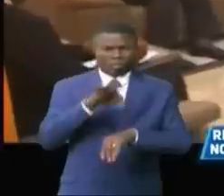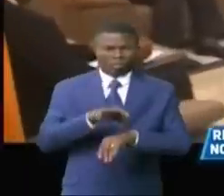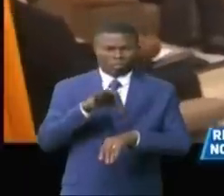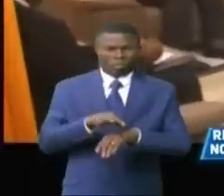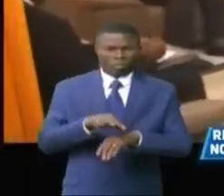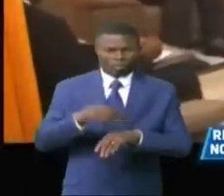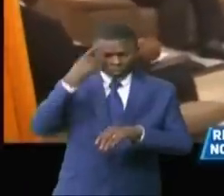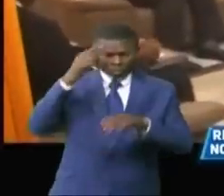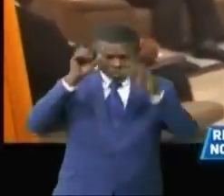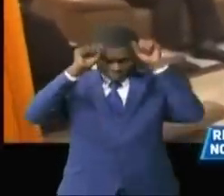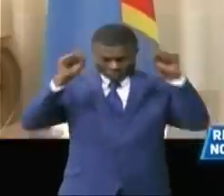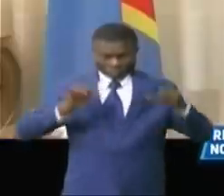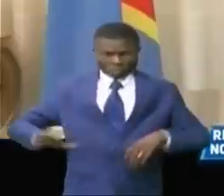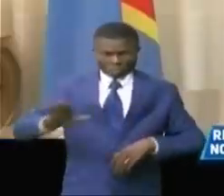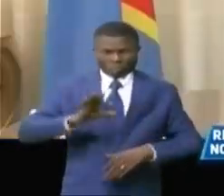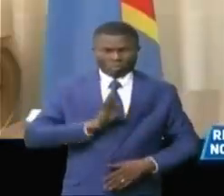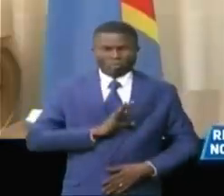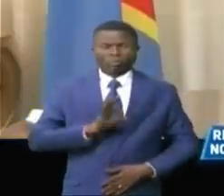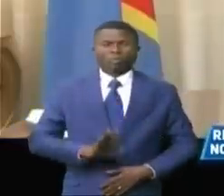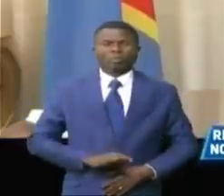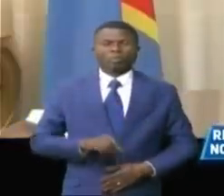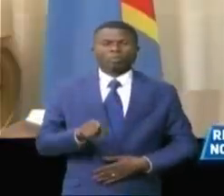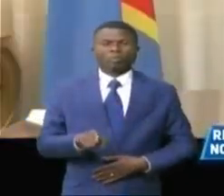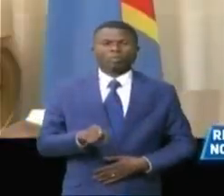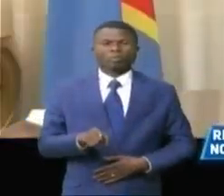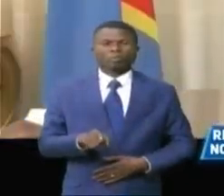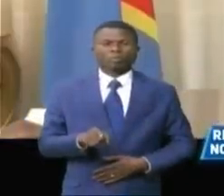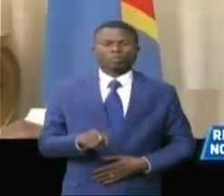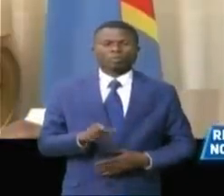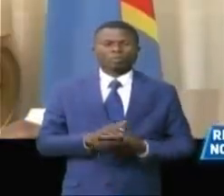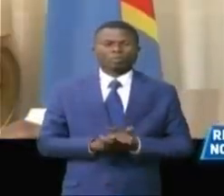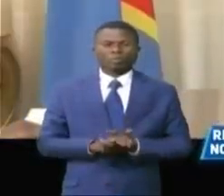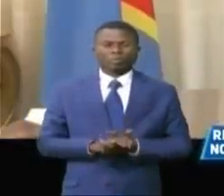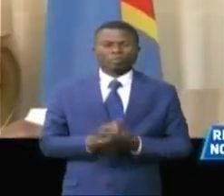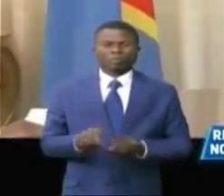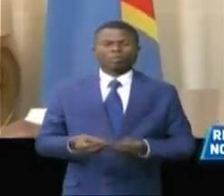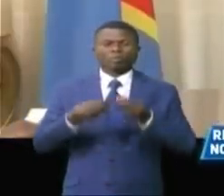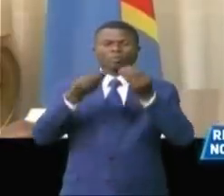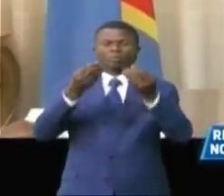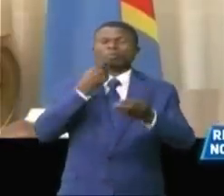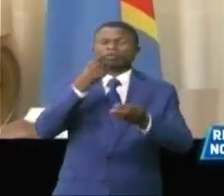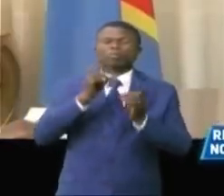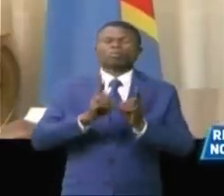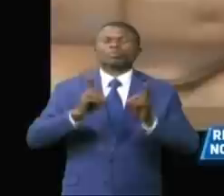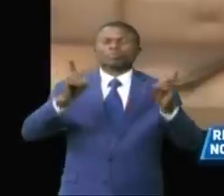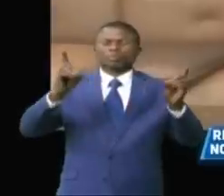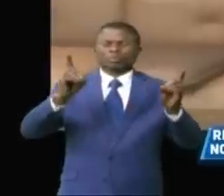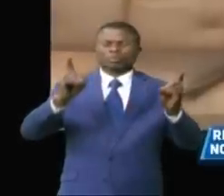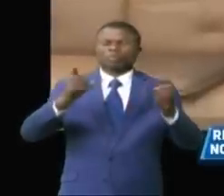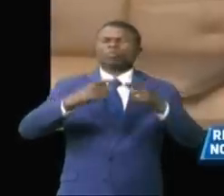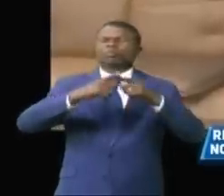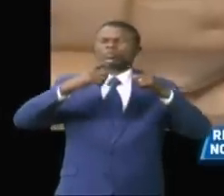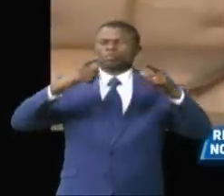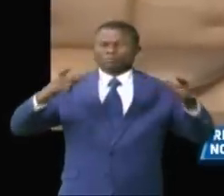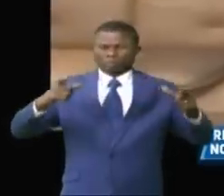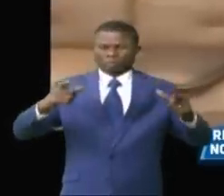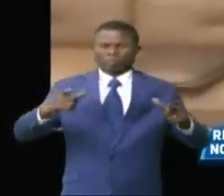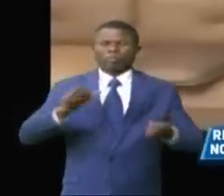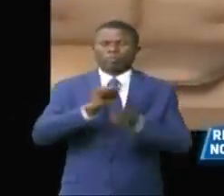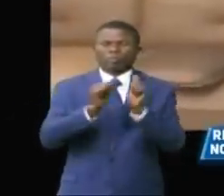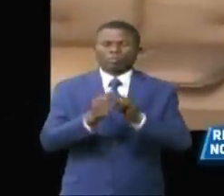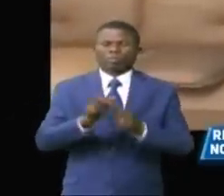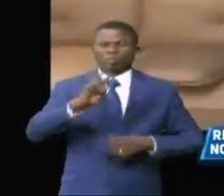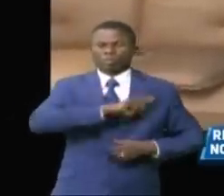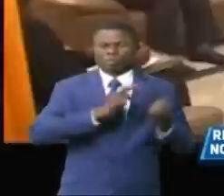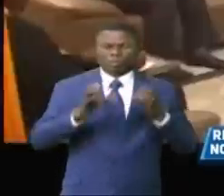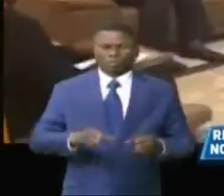le chef de l'État Félix Antoine Tshisekedi Tshilombo de porter haut la voix de la RDC pour une évolution